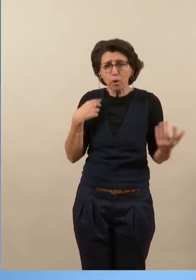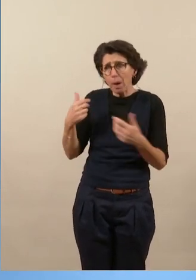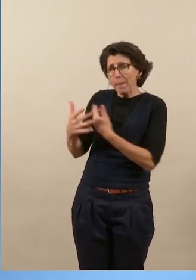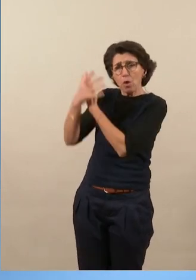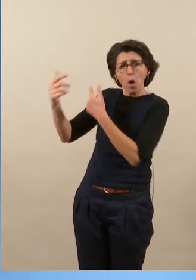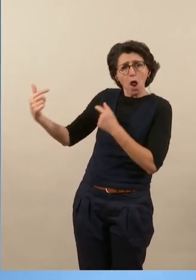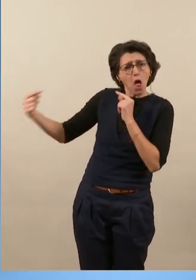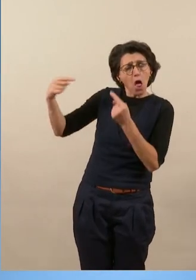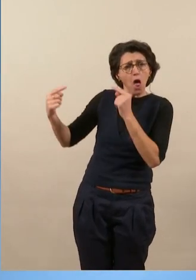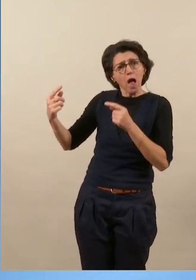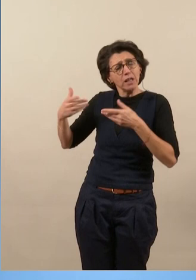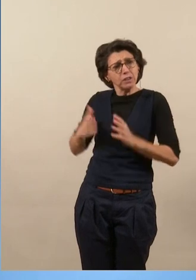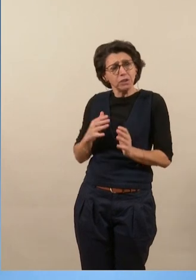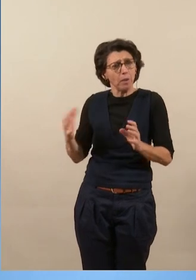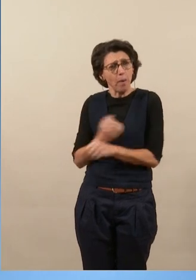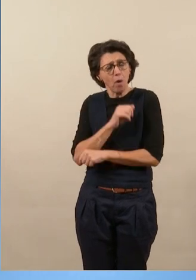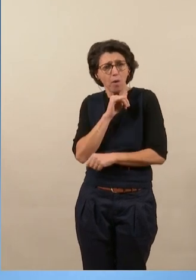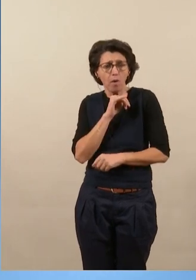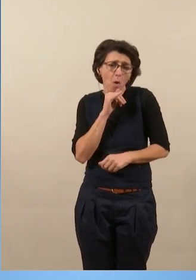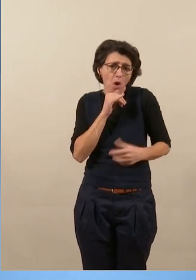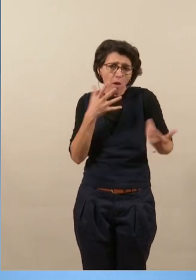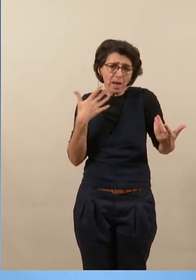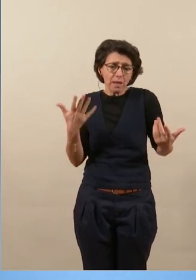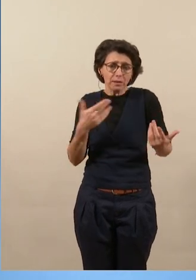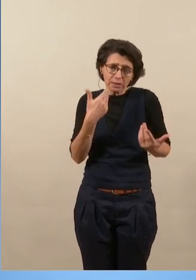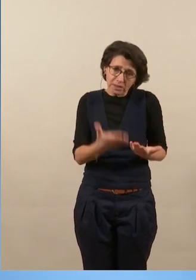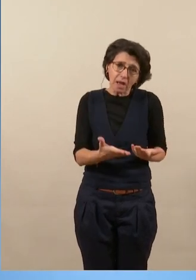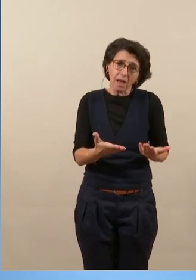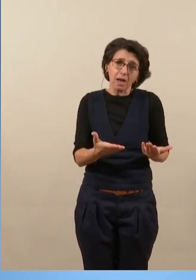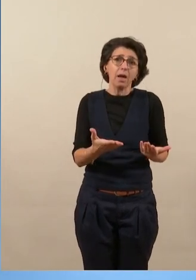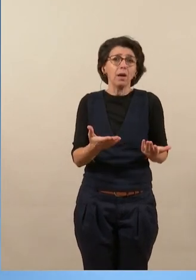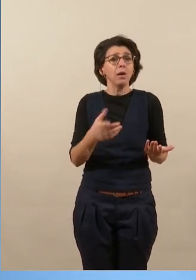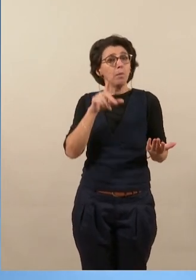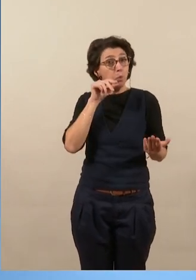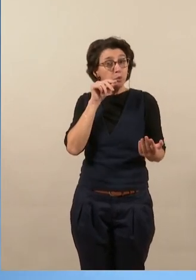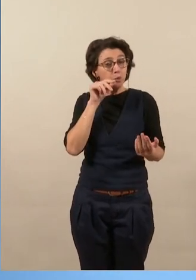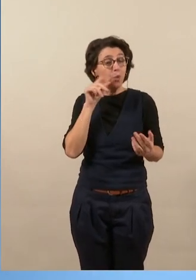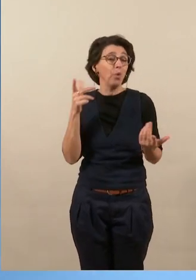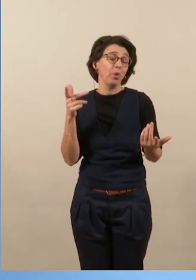majorité et décider quoi qu'il en coûte et ça ça ressemble à Monsieur Emmanuel